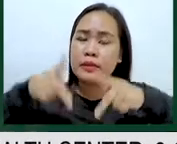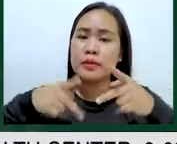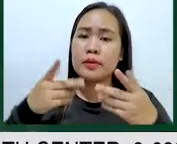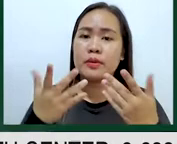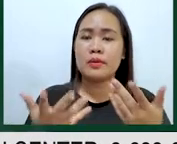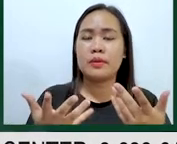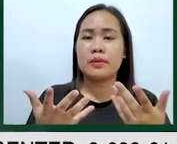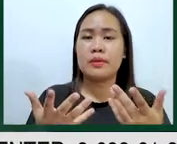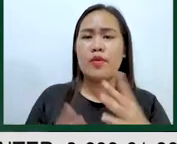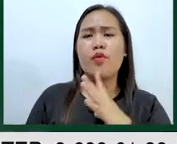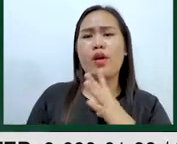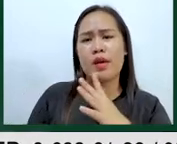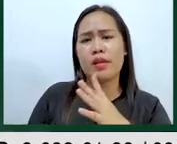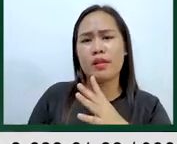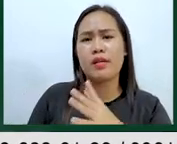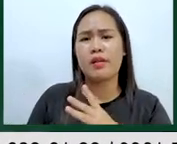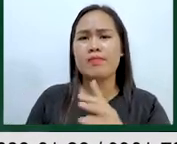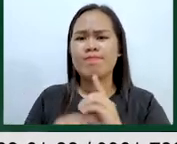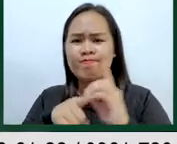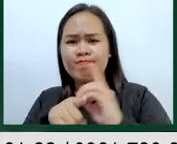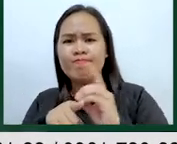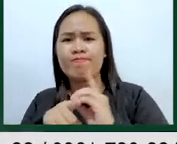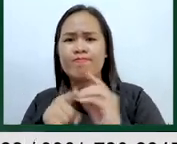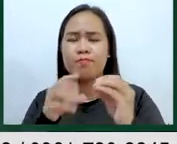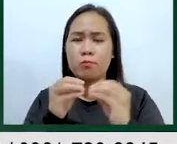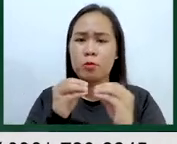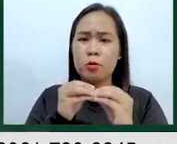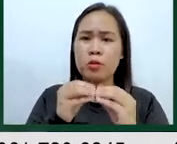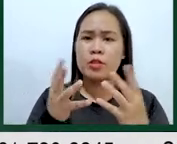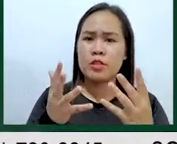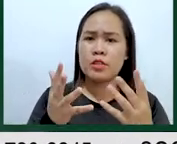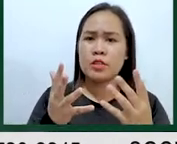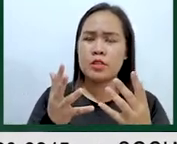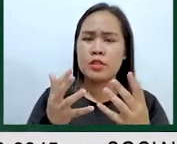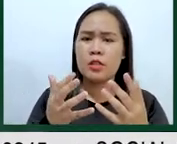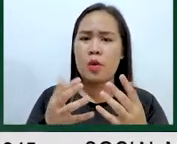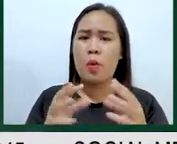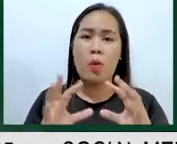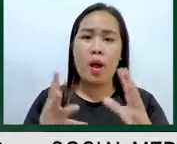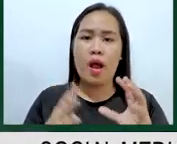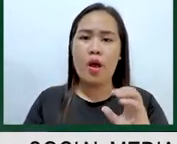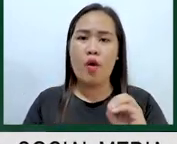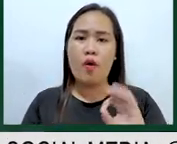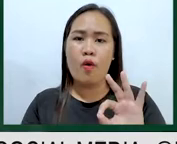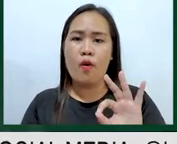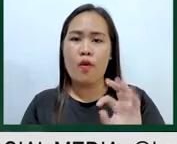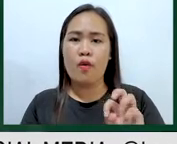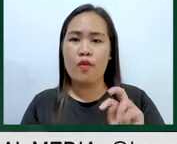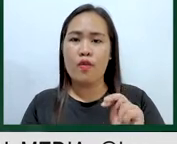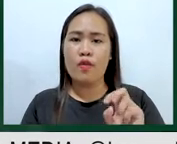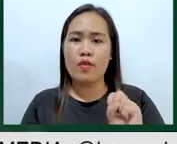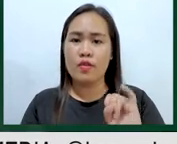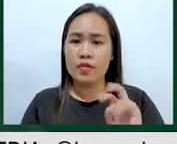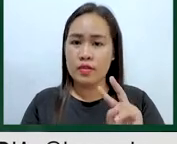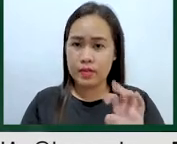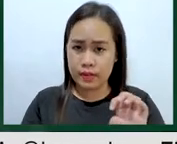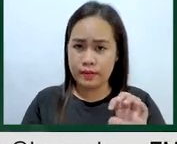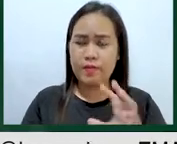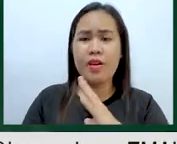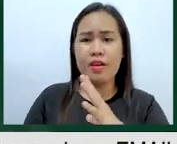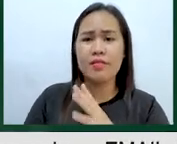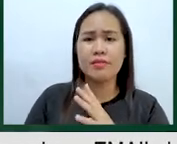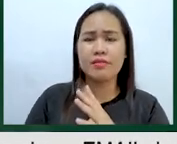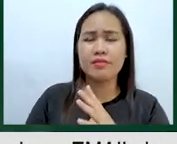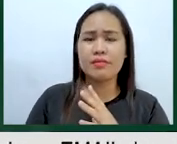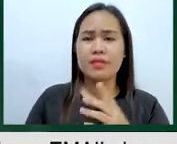no, pwede pa rin naman tayo maging disiplinado, no, without being offensive, ika nga, or